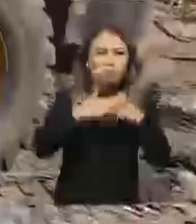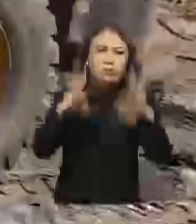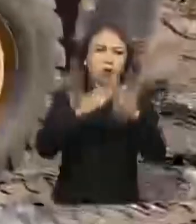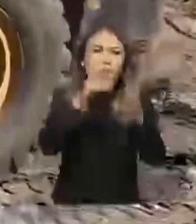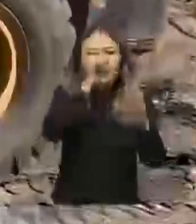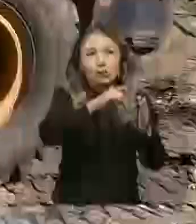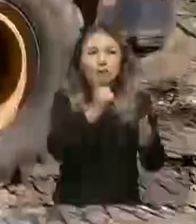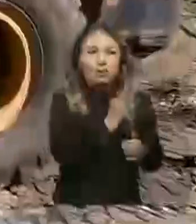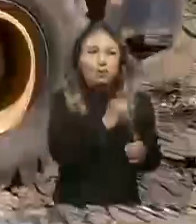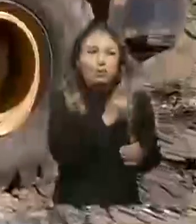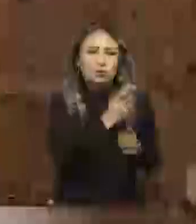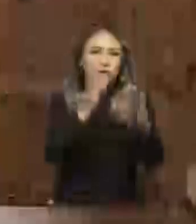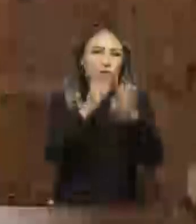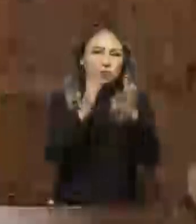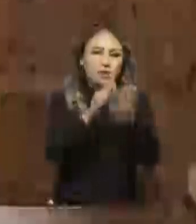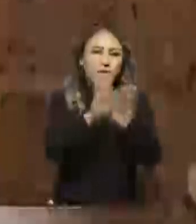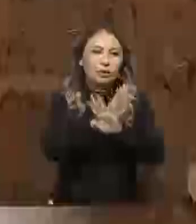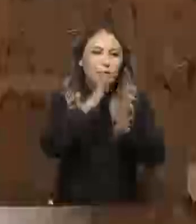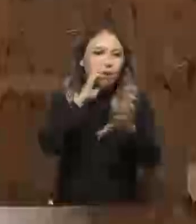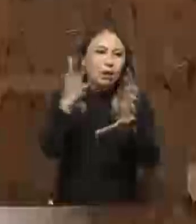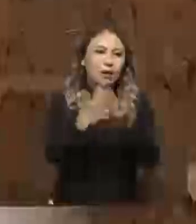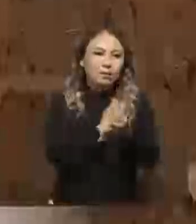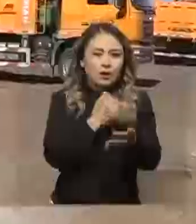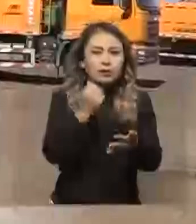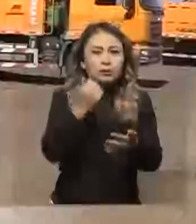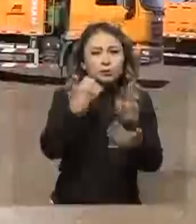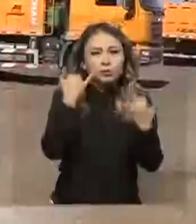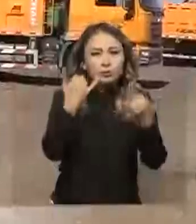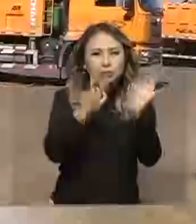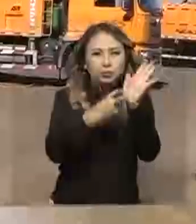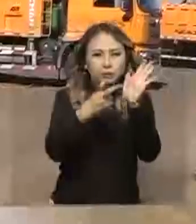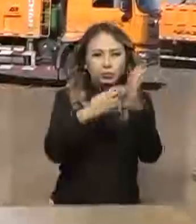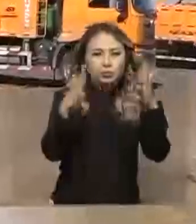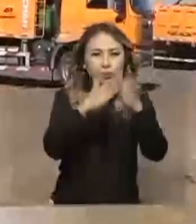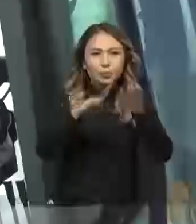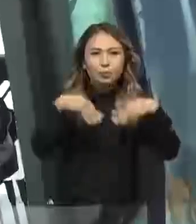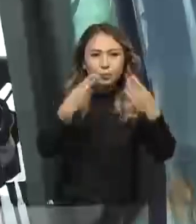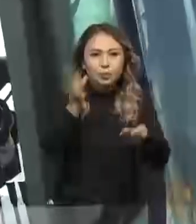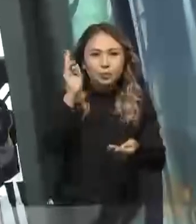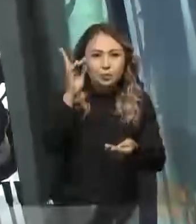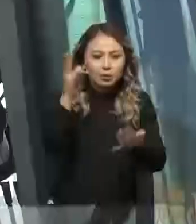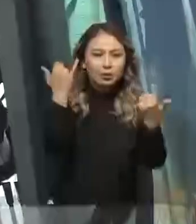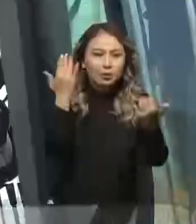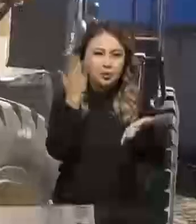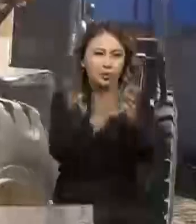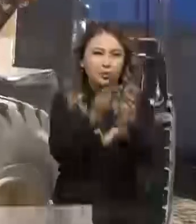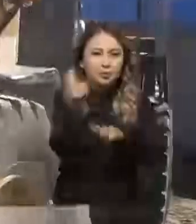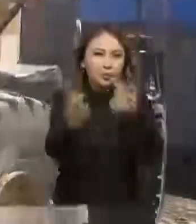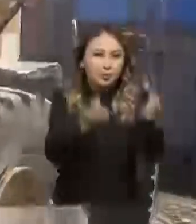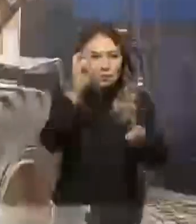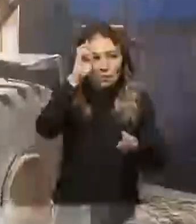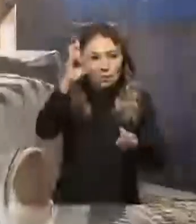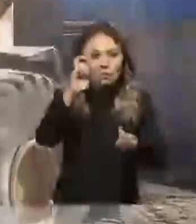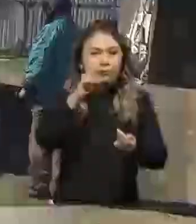асам үйдің азаматтардың жалғыз баспанасы екені анықталды. Күні бүгіні 700 тұрғынға пәтер берілді. Қазір осы саяжай